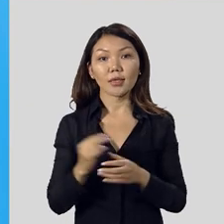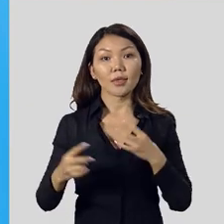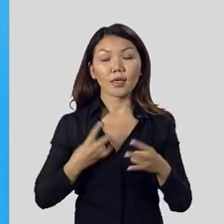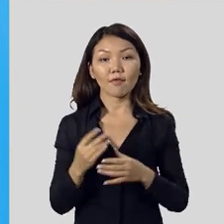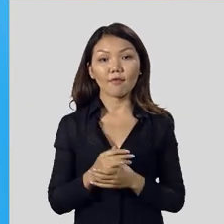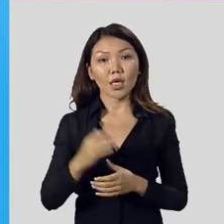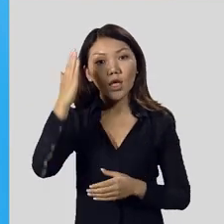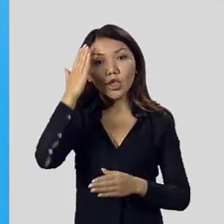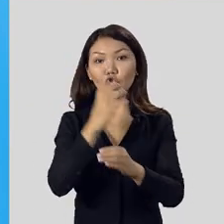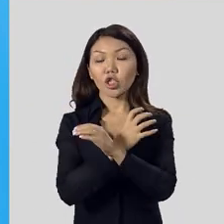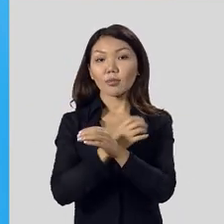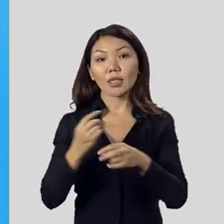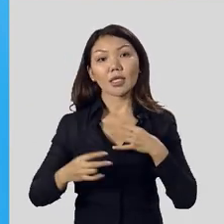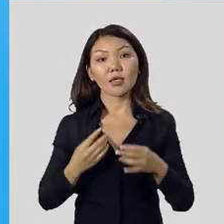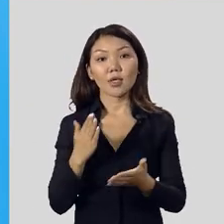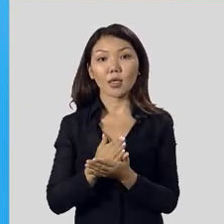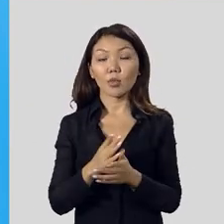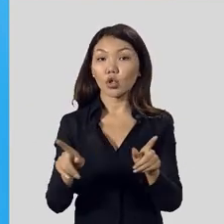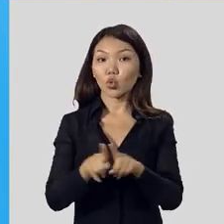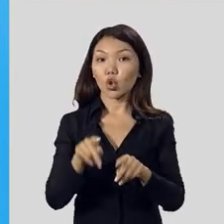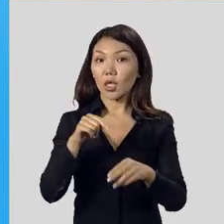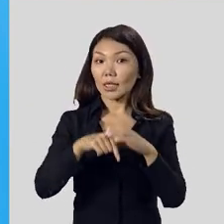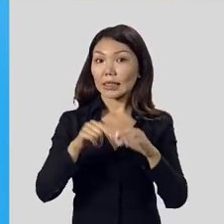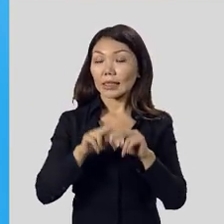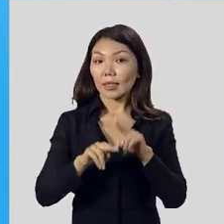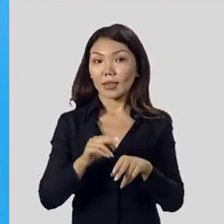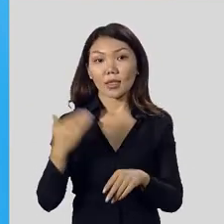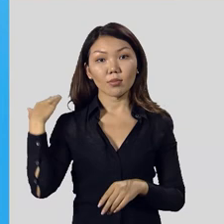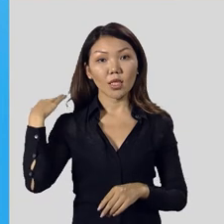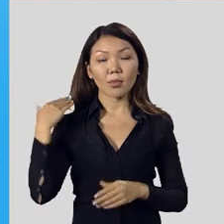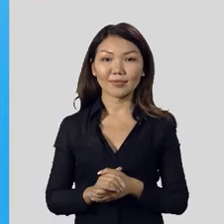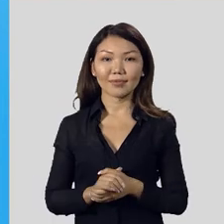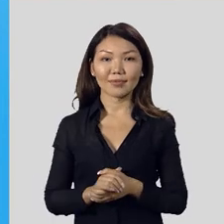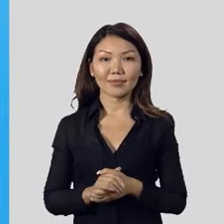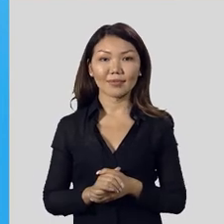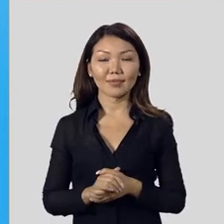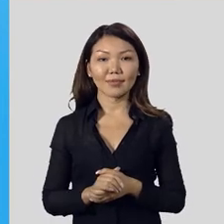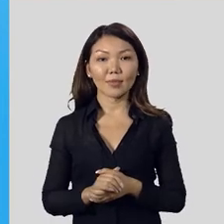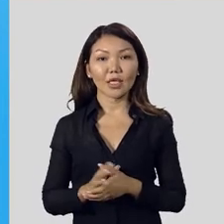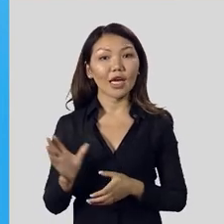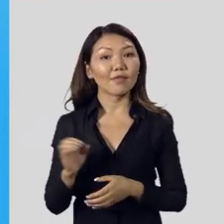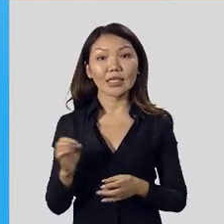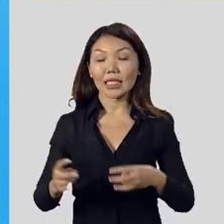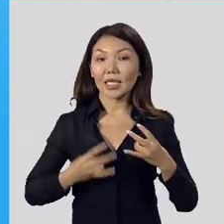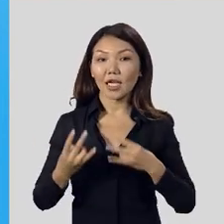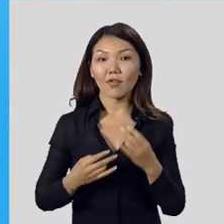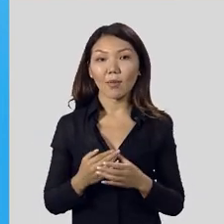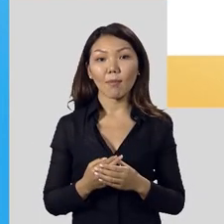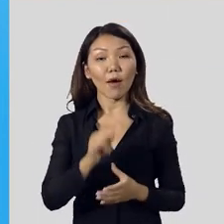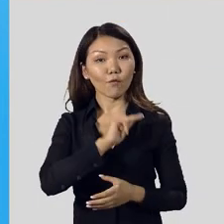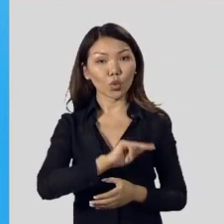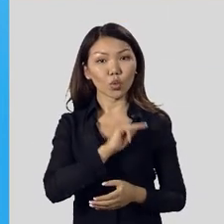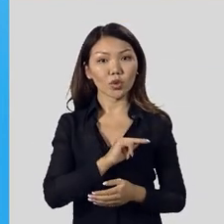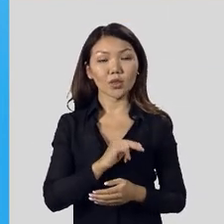Черепные нервы имеют сходное строение со спинномозговыми нервами. Все нервы по